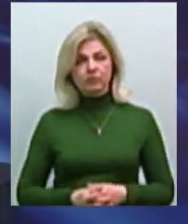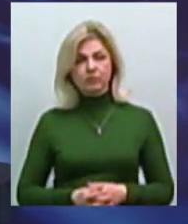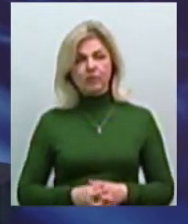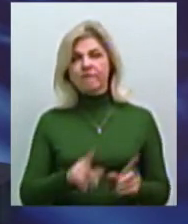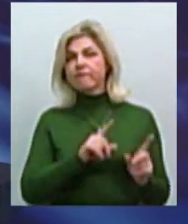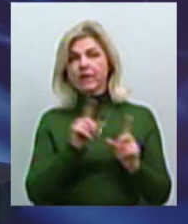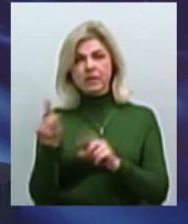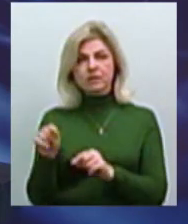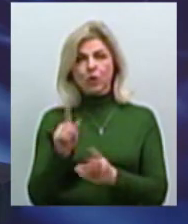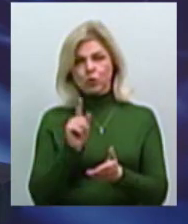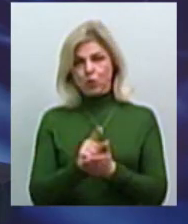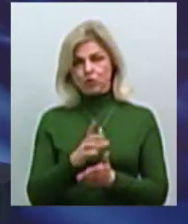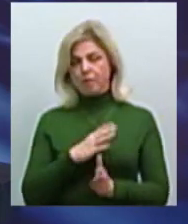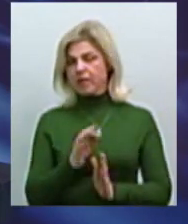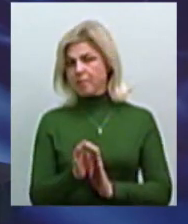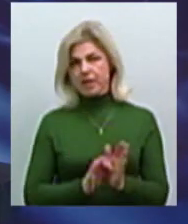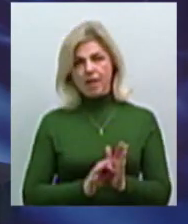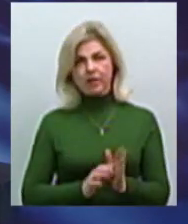Виїзд має бути миттєвим.